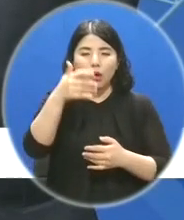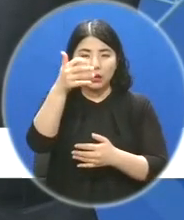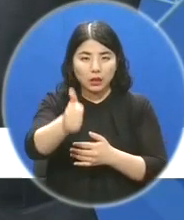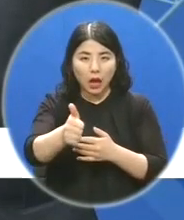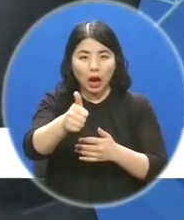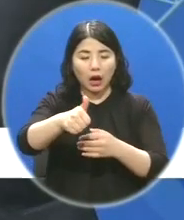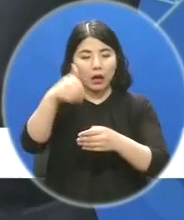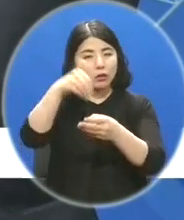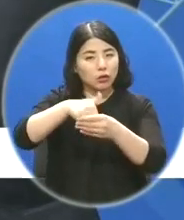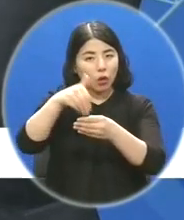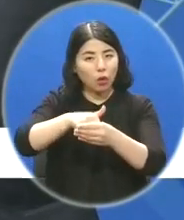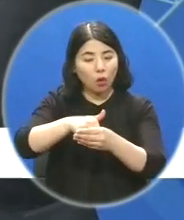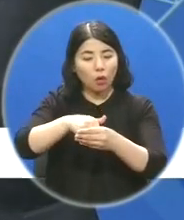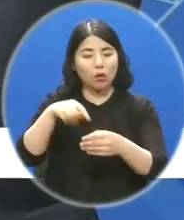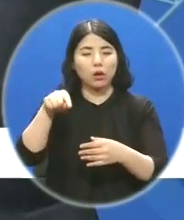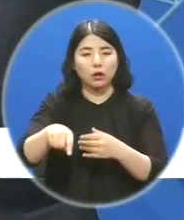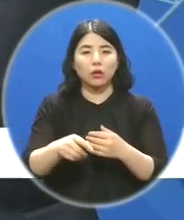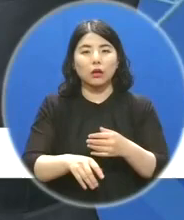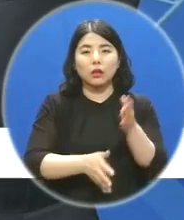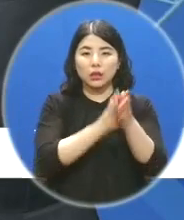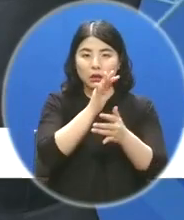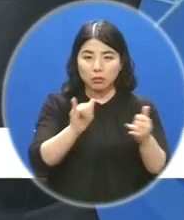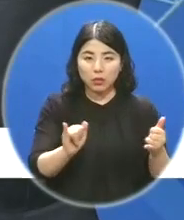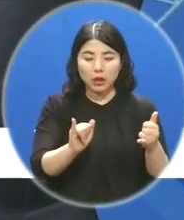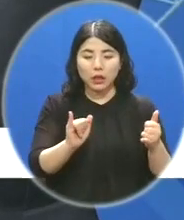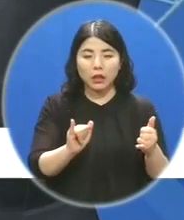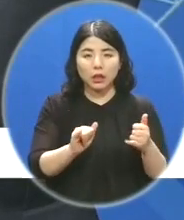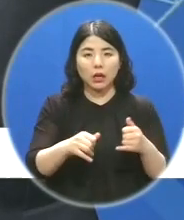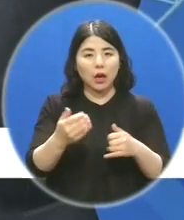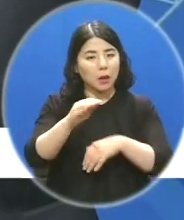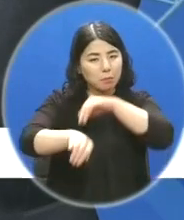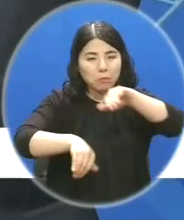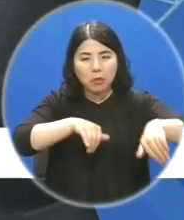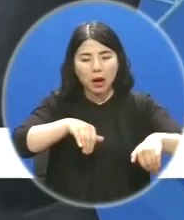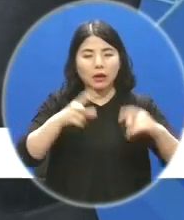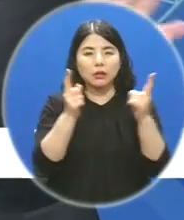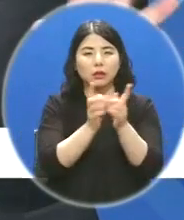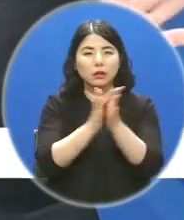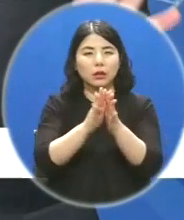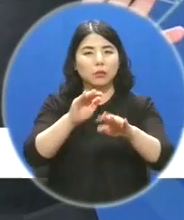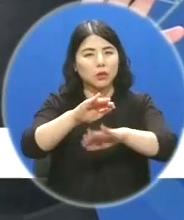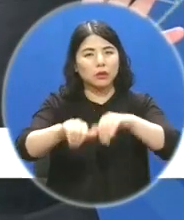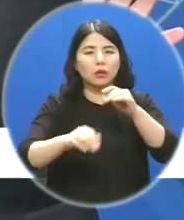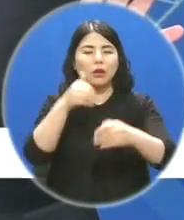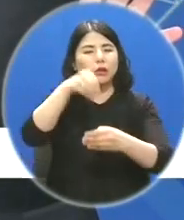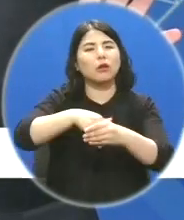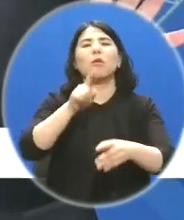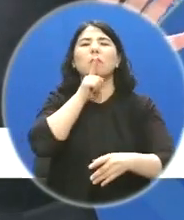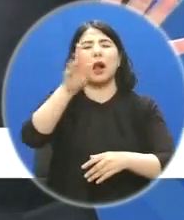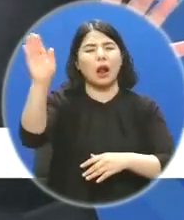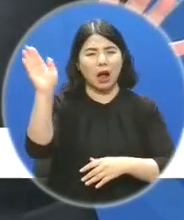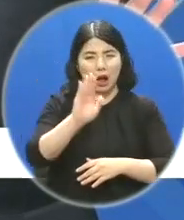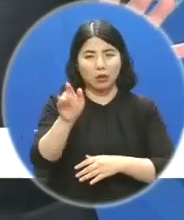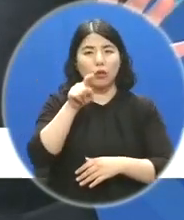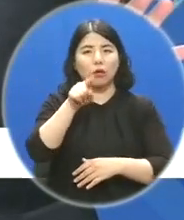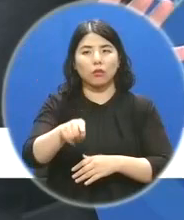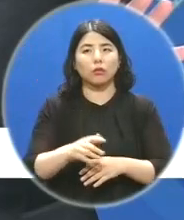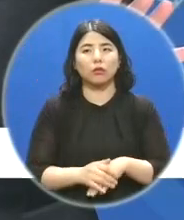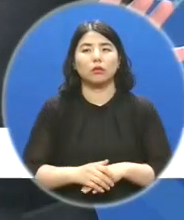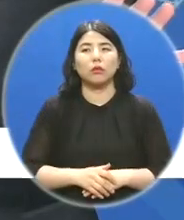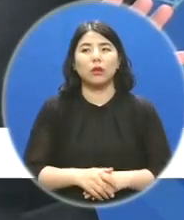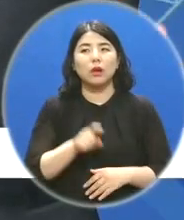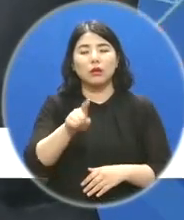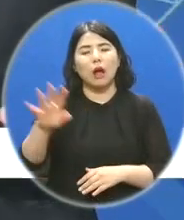선출에 시민들이 혹은 유권자들이 관여하게 직접 선거로 해달라는 게 아닙니다. 그렇게 과도한 요구가